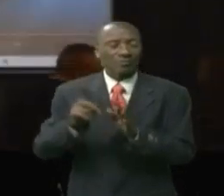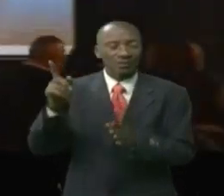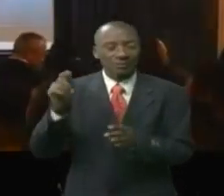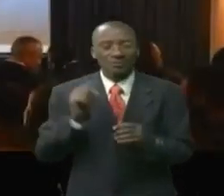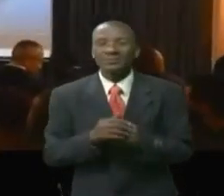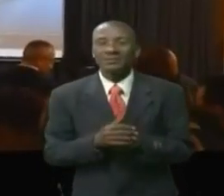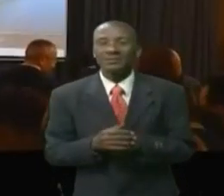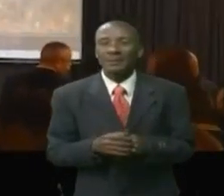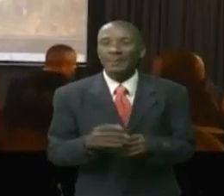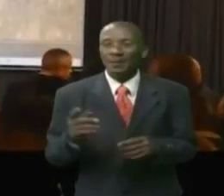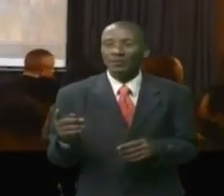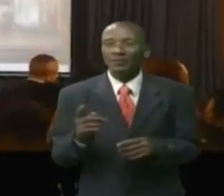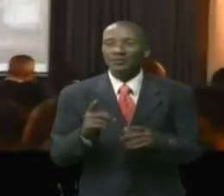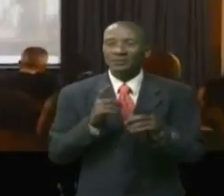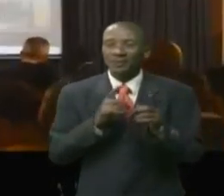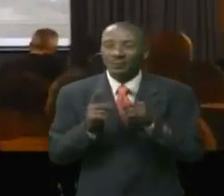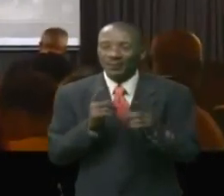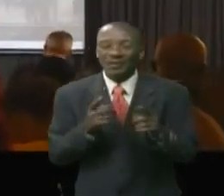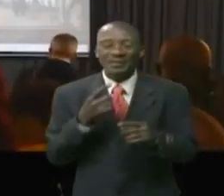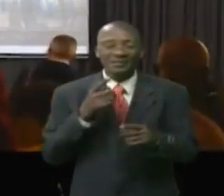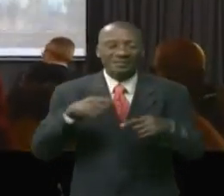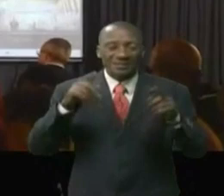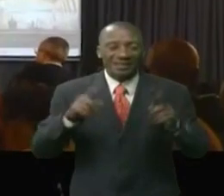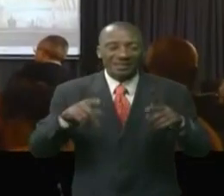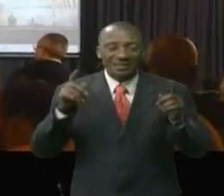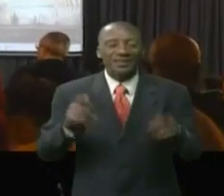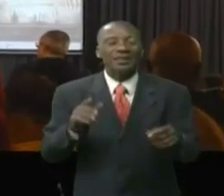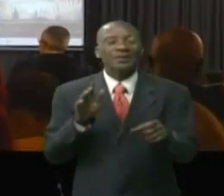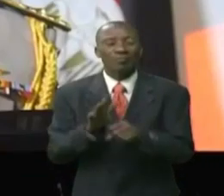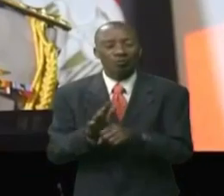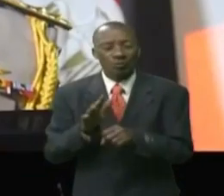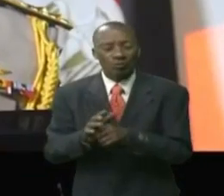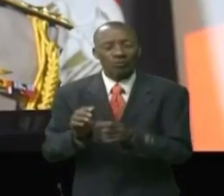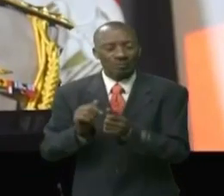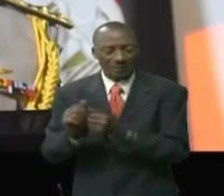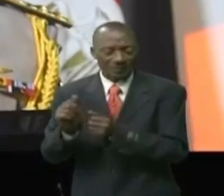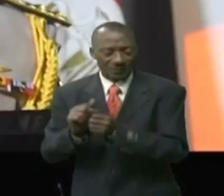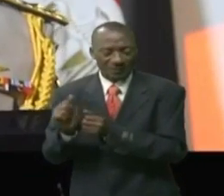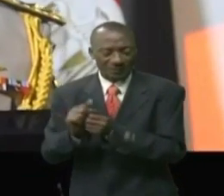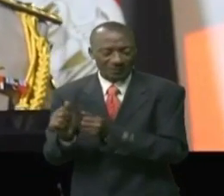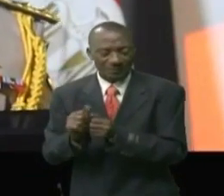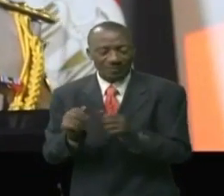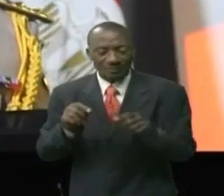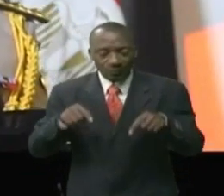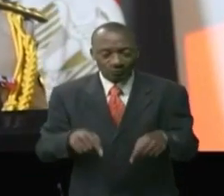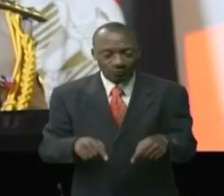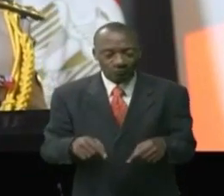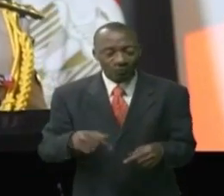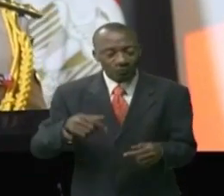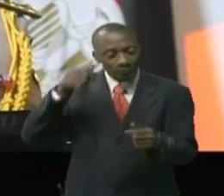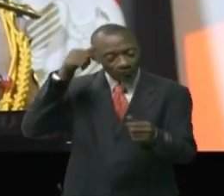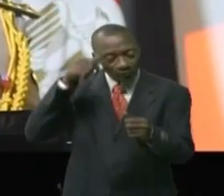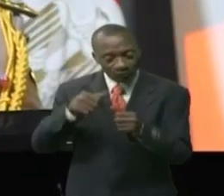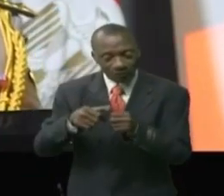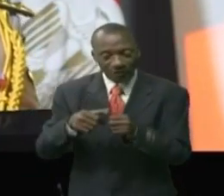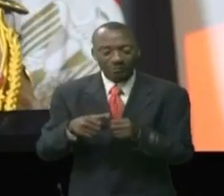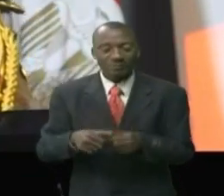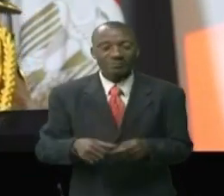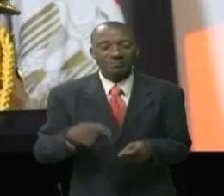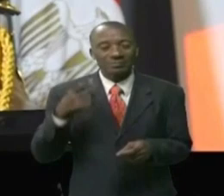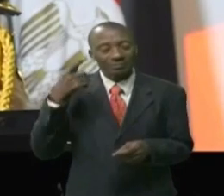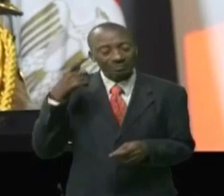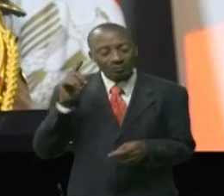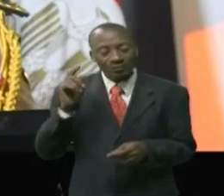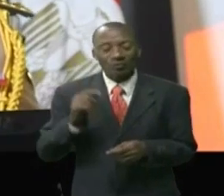entre les deux billers et par notre célébration aujourd'hui nous rappelons un